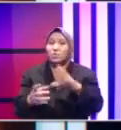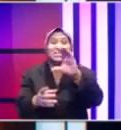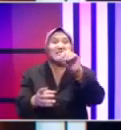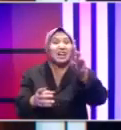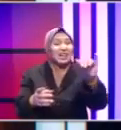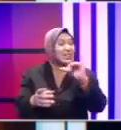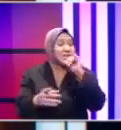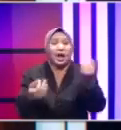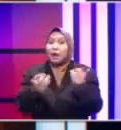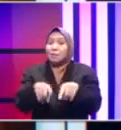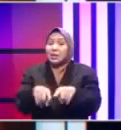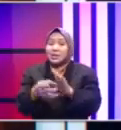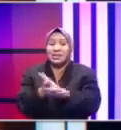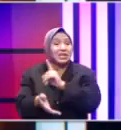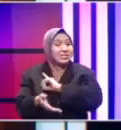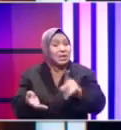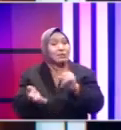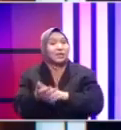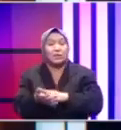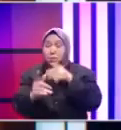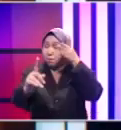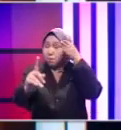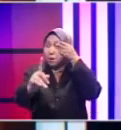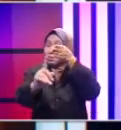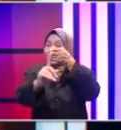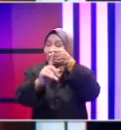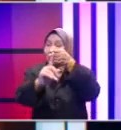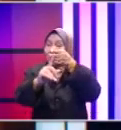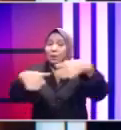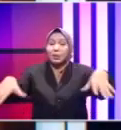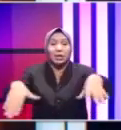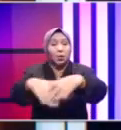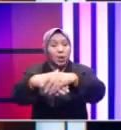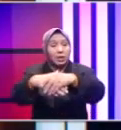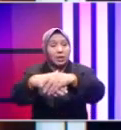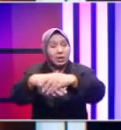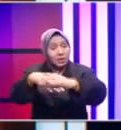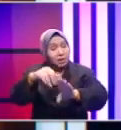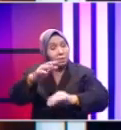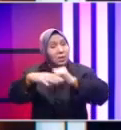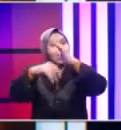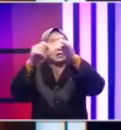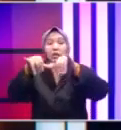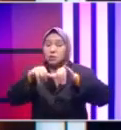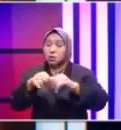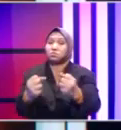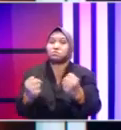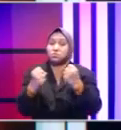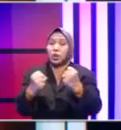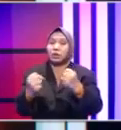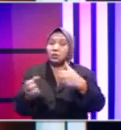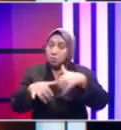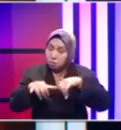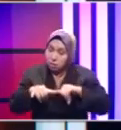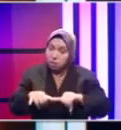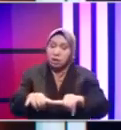tentu Aduh maksudnya Islam ini mensyaratkan agar perkawinannya giginya itu terus Teguh berdiri bekal